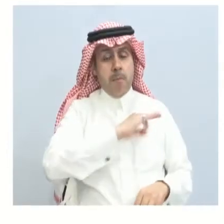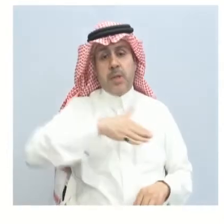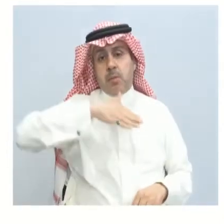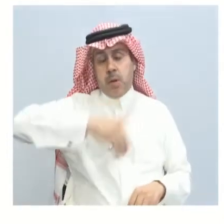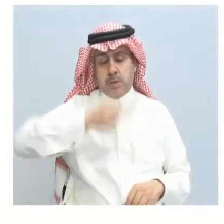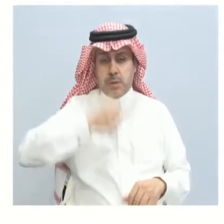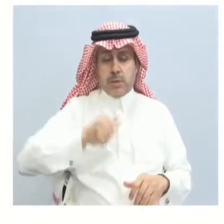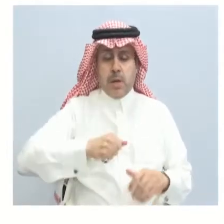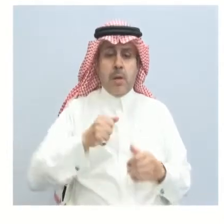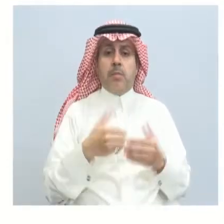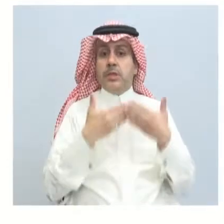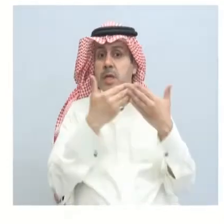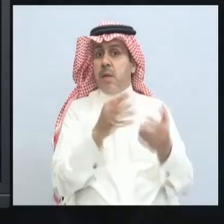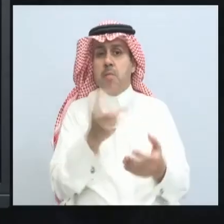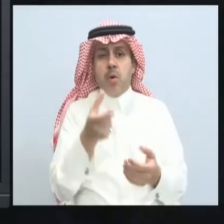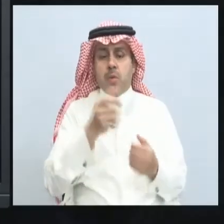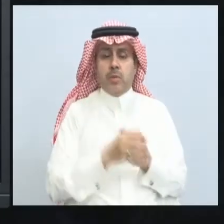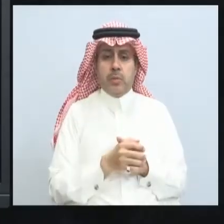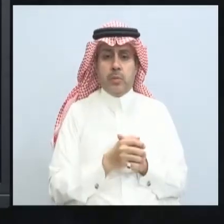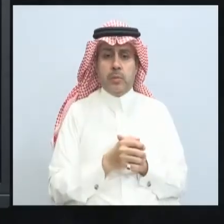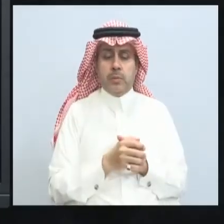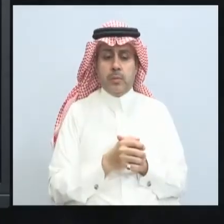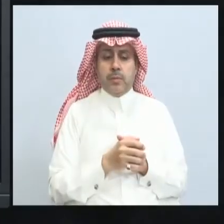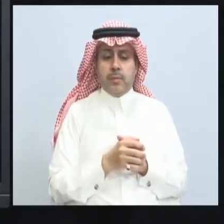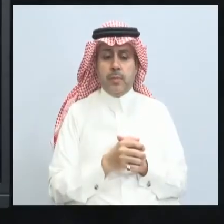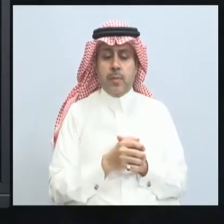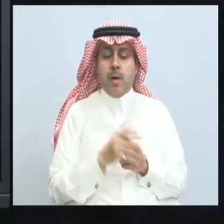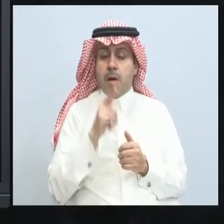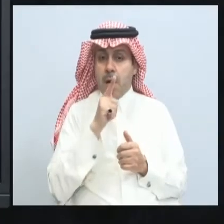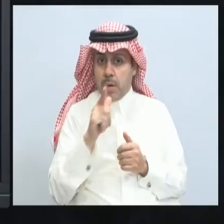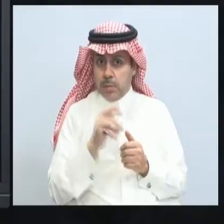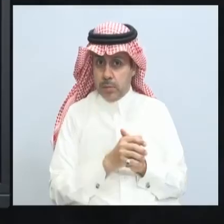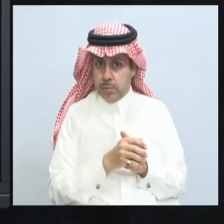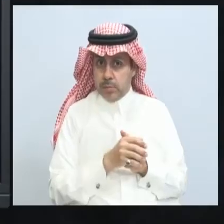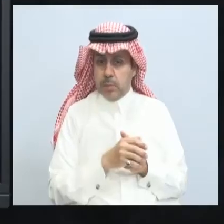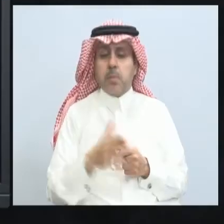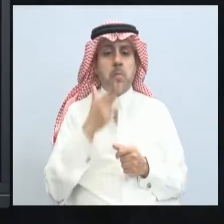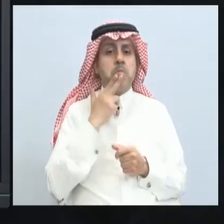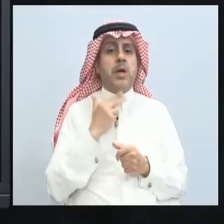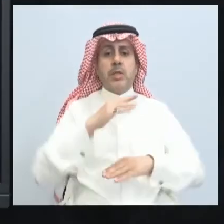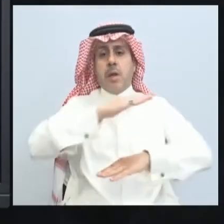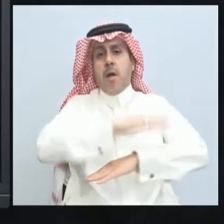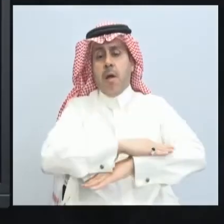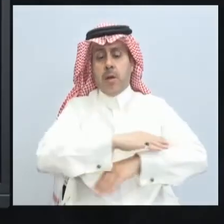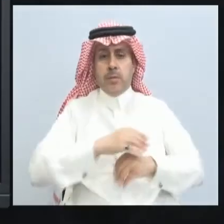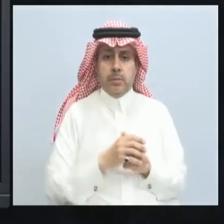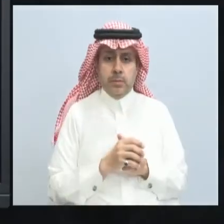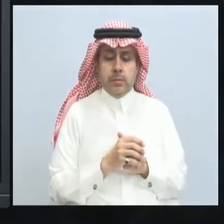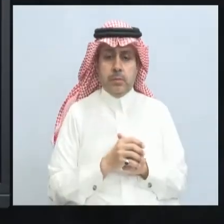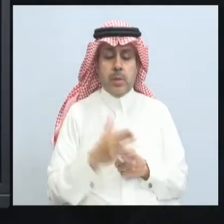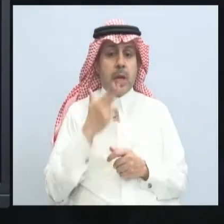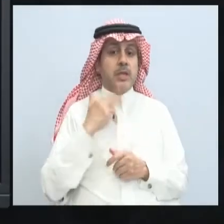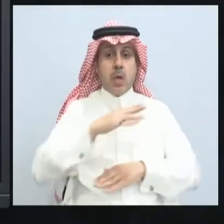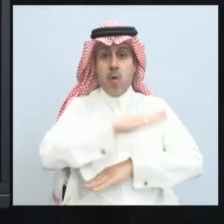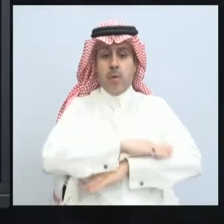وسلم وقربه من النبي صلى الله عليه وسلم في الاخره فقال النبي محاسنكم اخلاقا اي من حسن